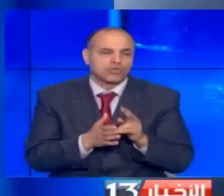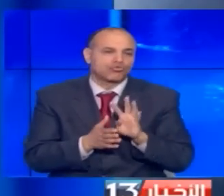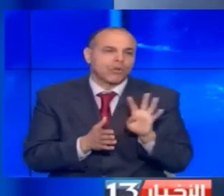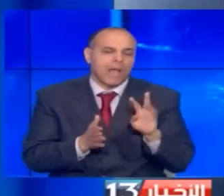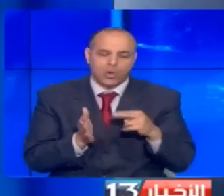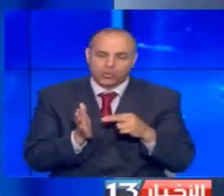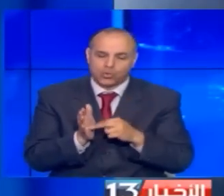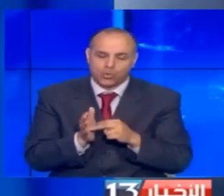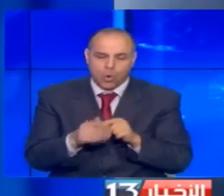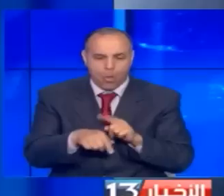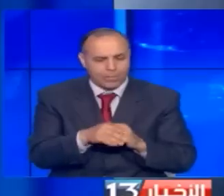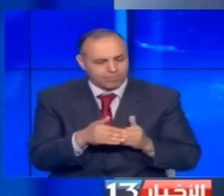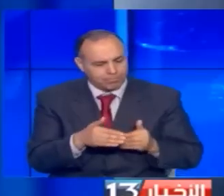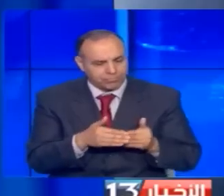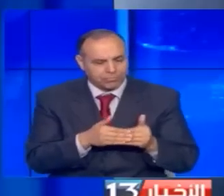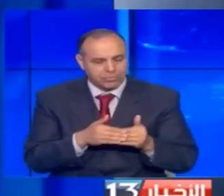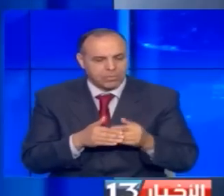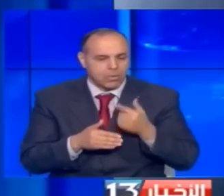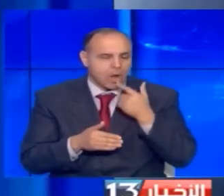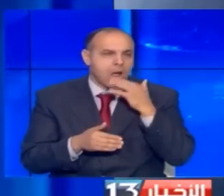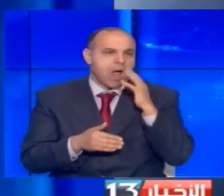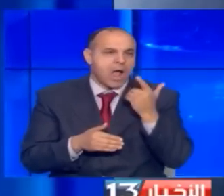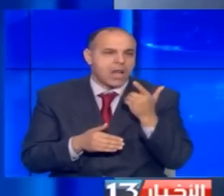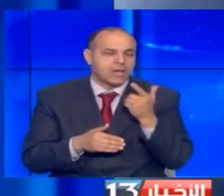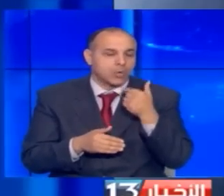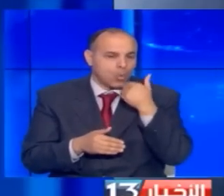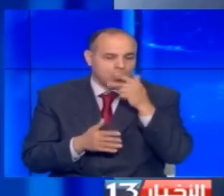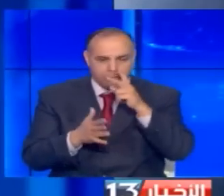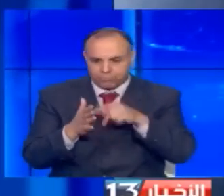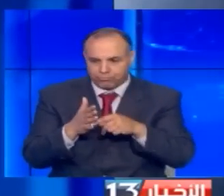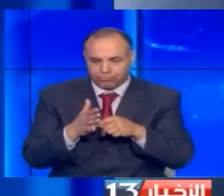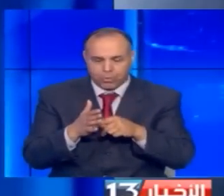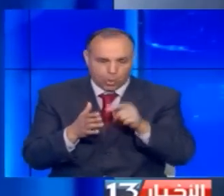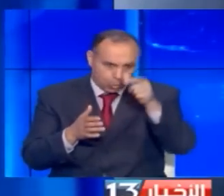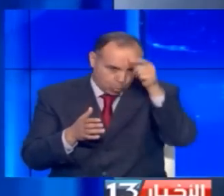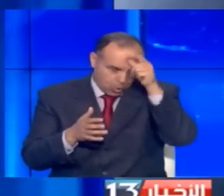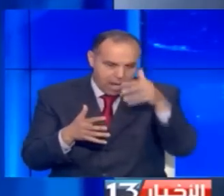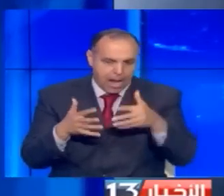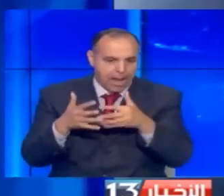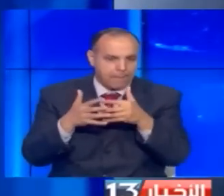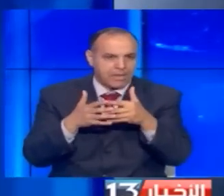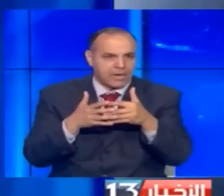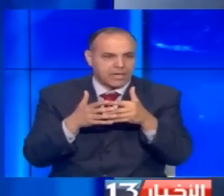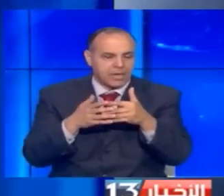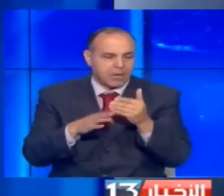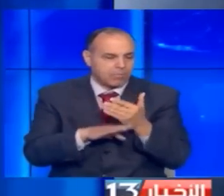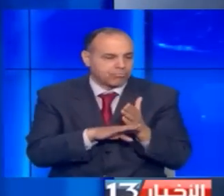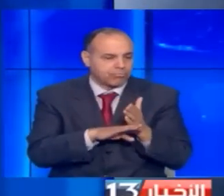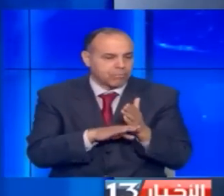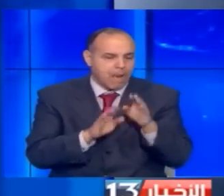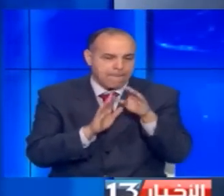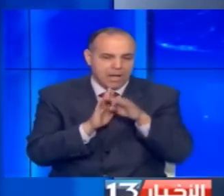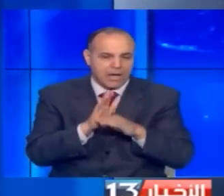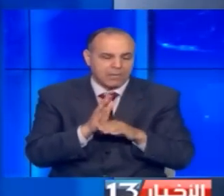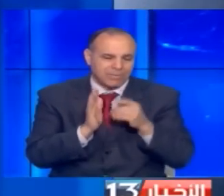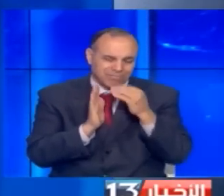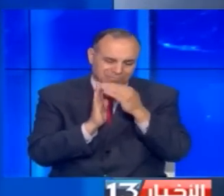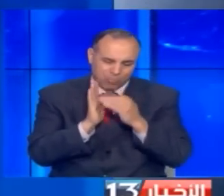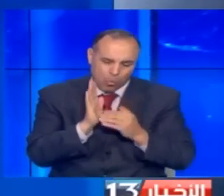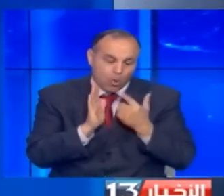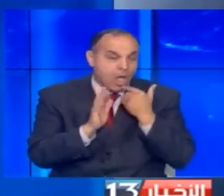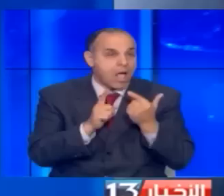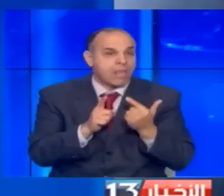السوري في أقرب وقت ممكن، وذلك في إطار اتفاق تركي أمريكي على استكمال تنفيذ خطة خارطة